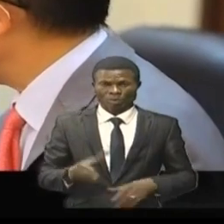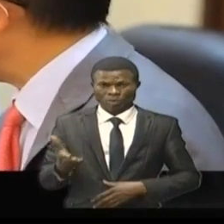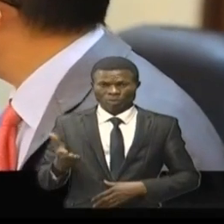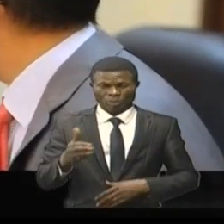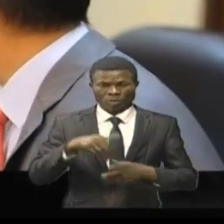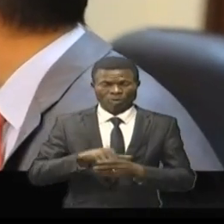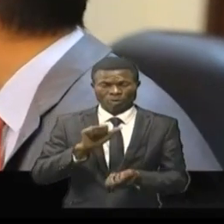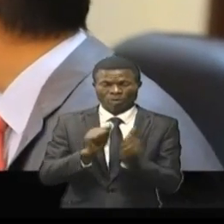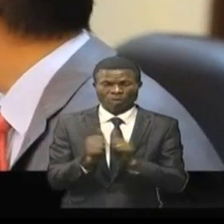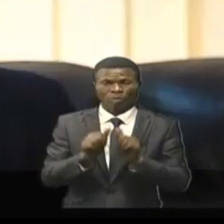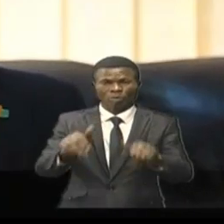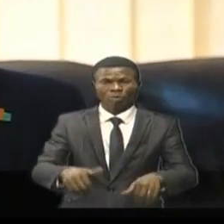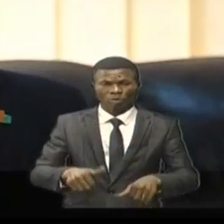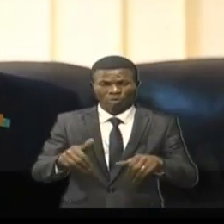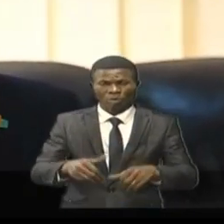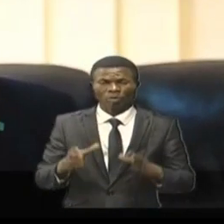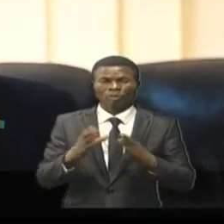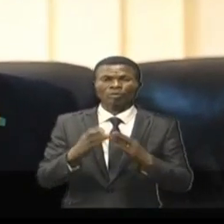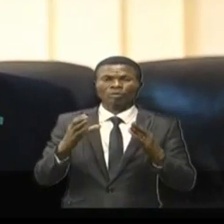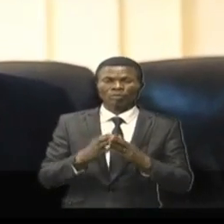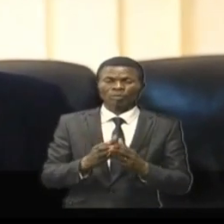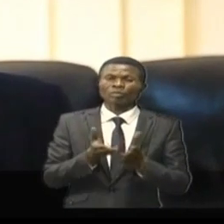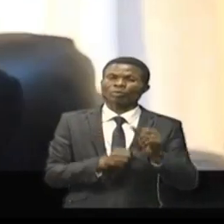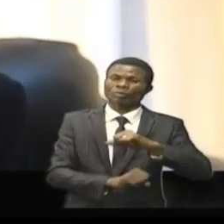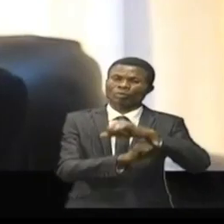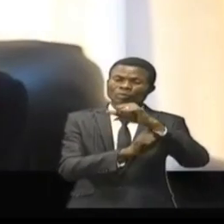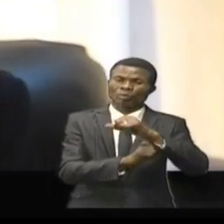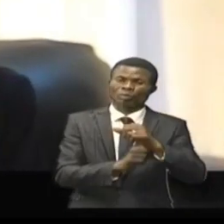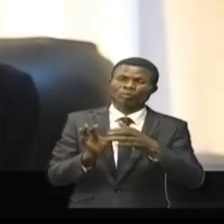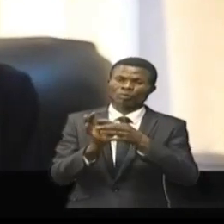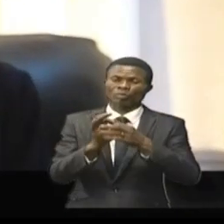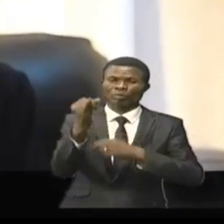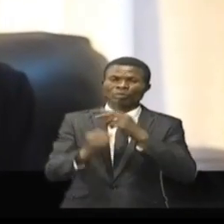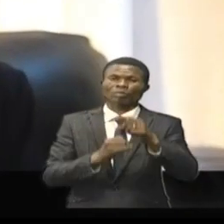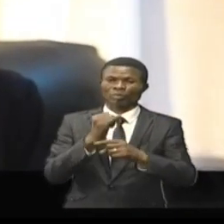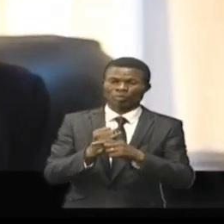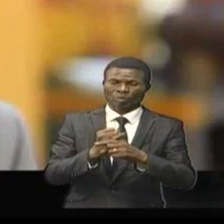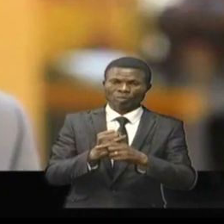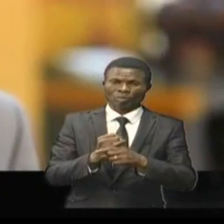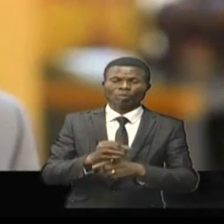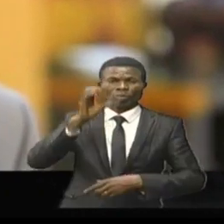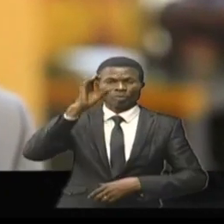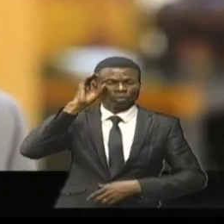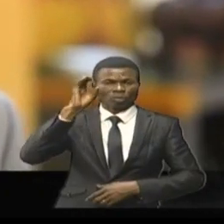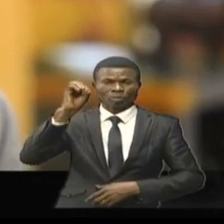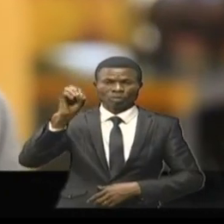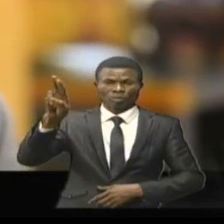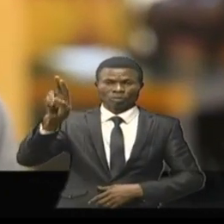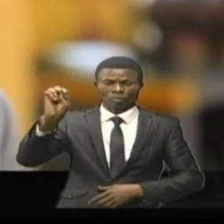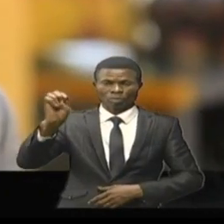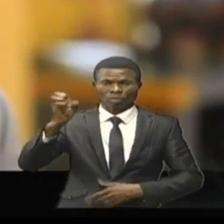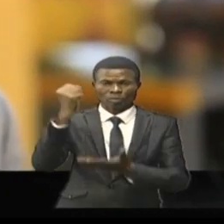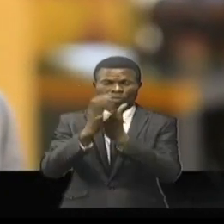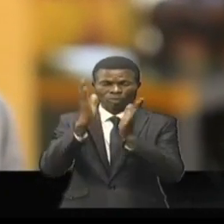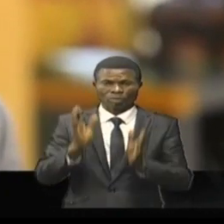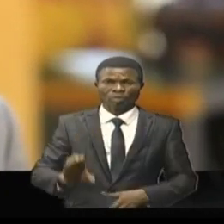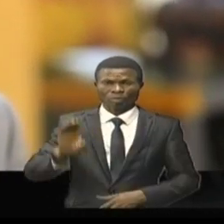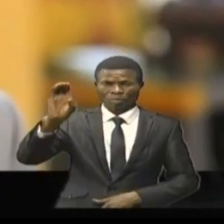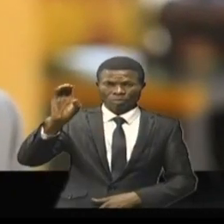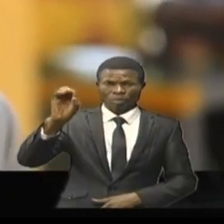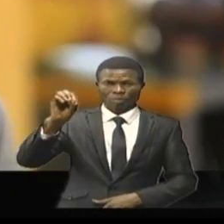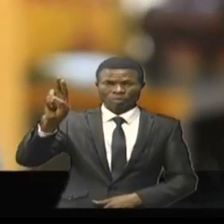le secteur agricole avec l'aide de la coopération internationale coréenne. L'ambassadeur de la Corée du Sud en